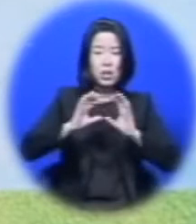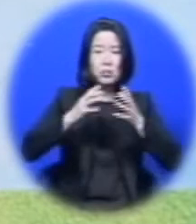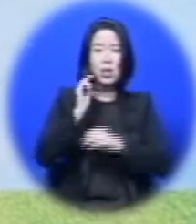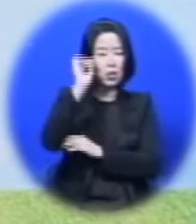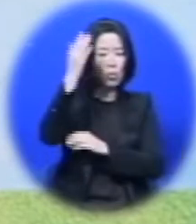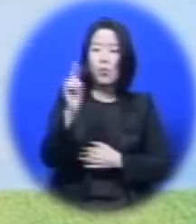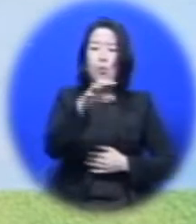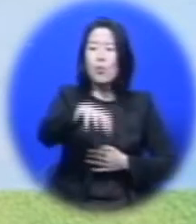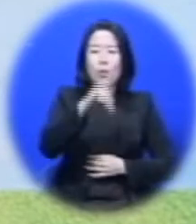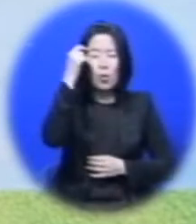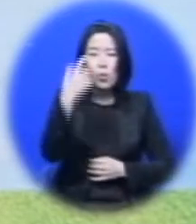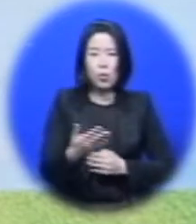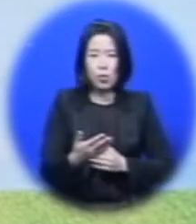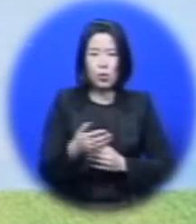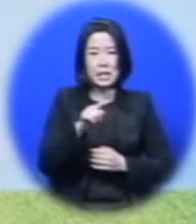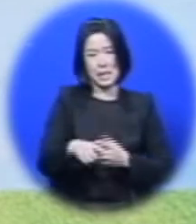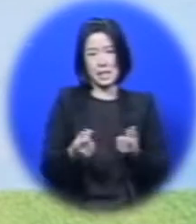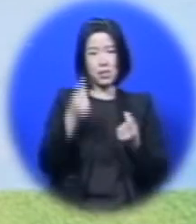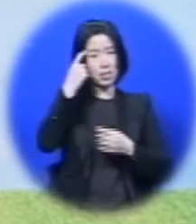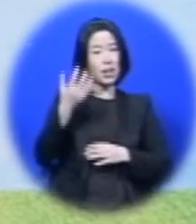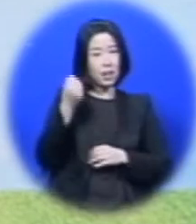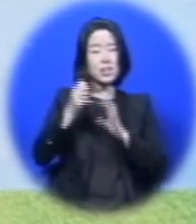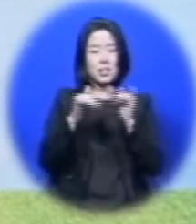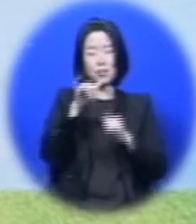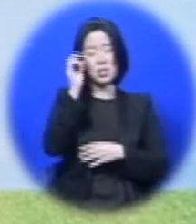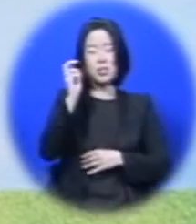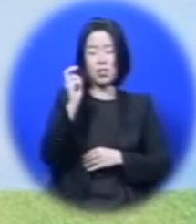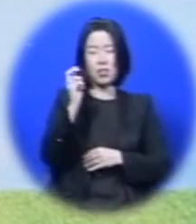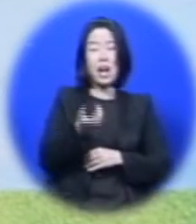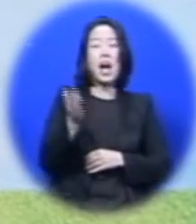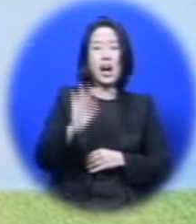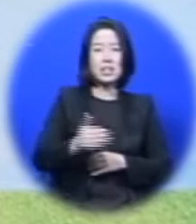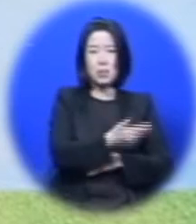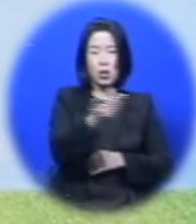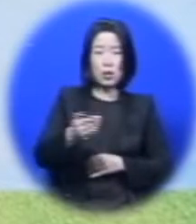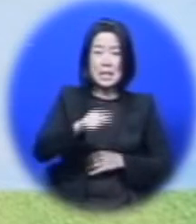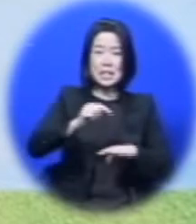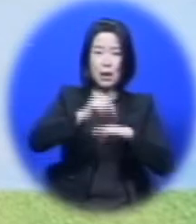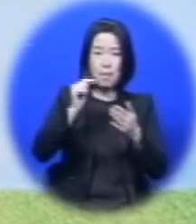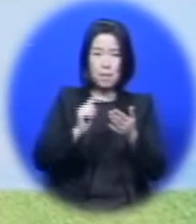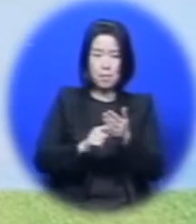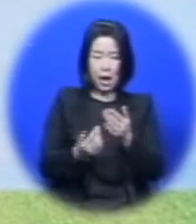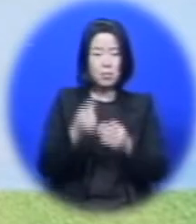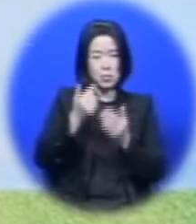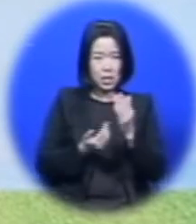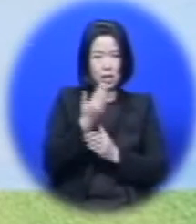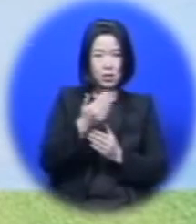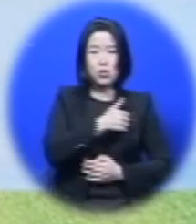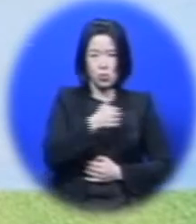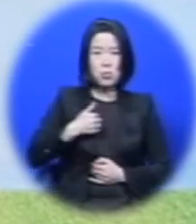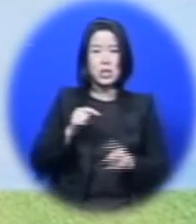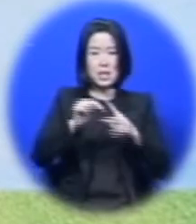말이야. 이러신 분이 있으실 거예요. 그런데 여러분, 그런 마음이 드는 것이 충분히 이해가